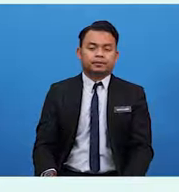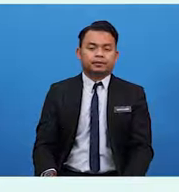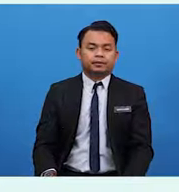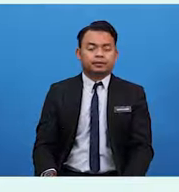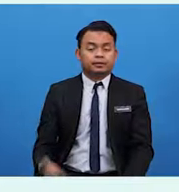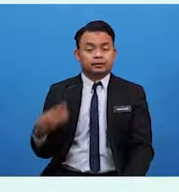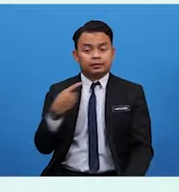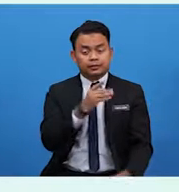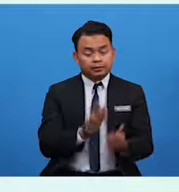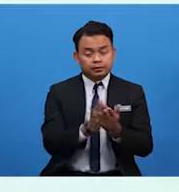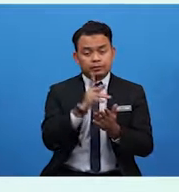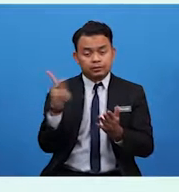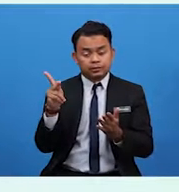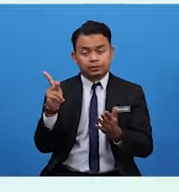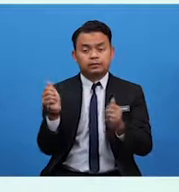boleh diperbaharui.